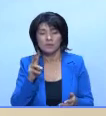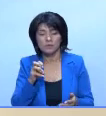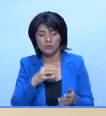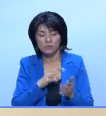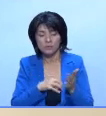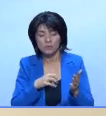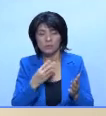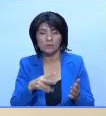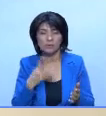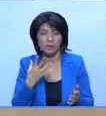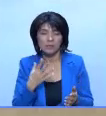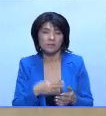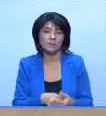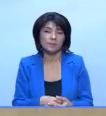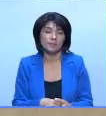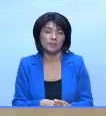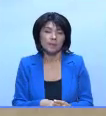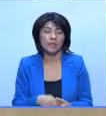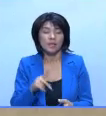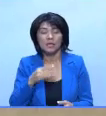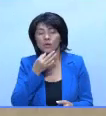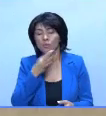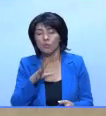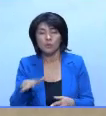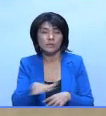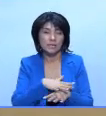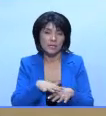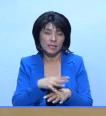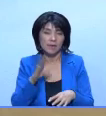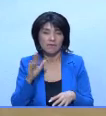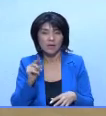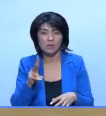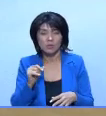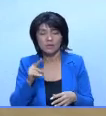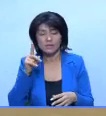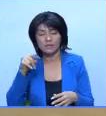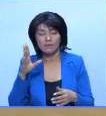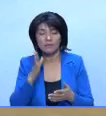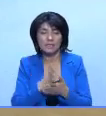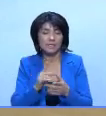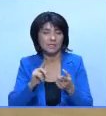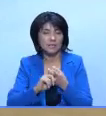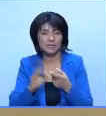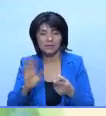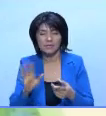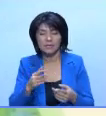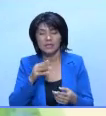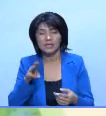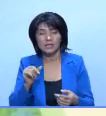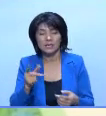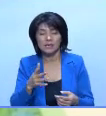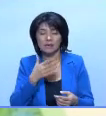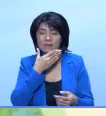999 пробы для любой страны валюты является символом экономической независимости тенге славится красотой дизайна